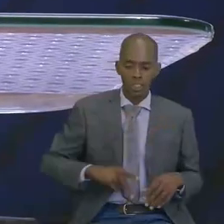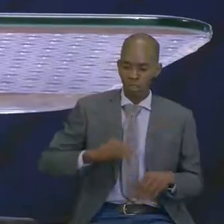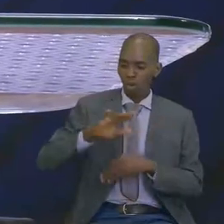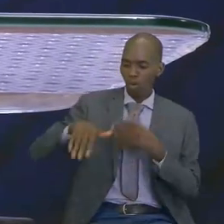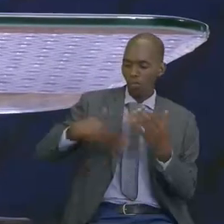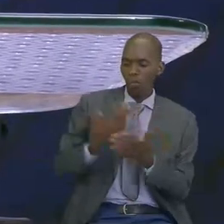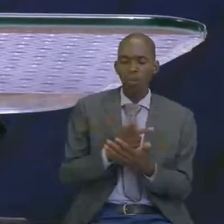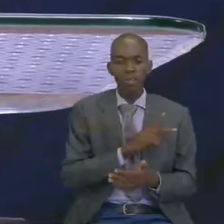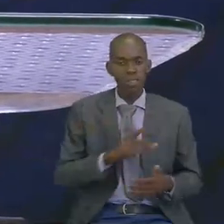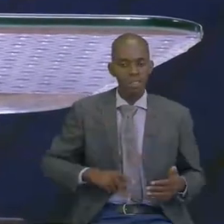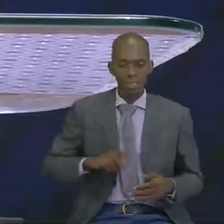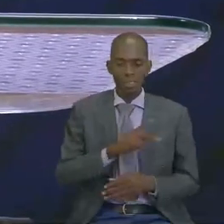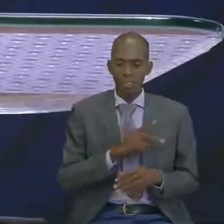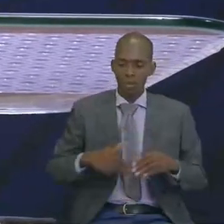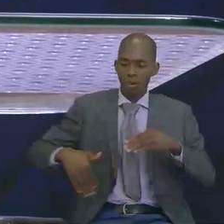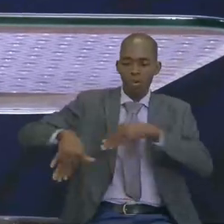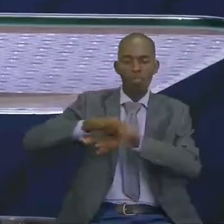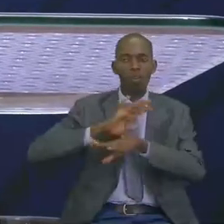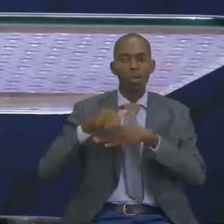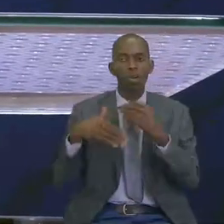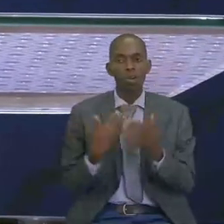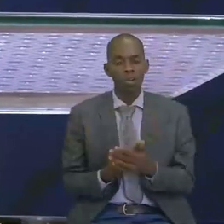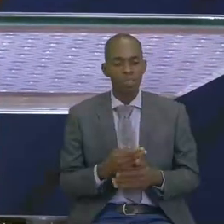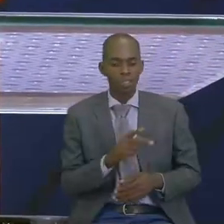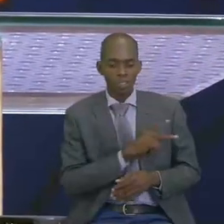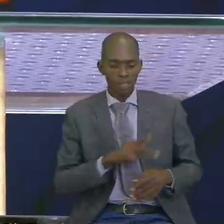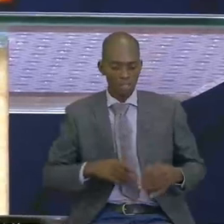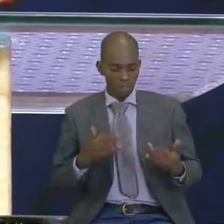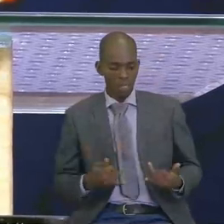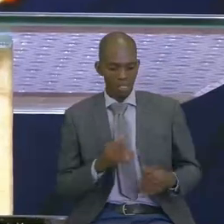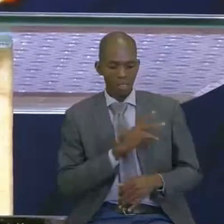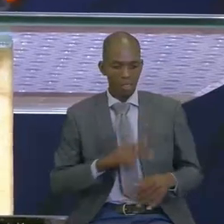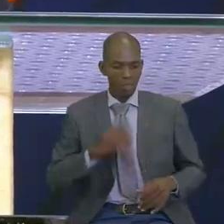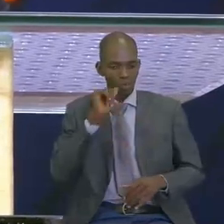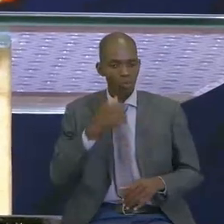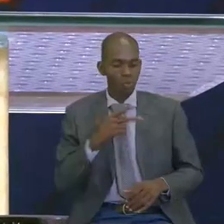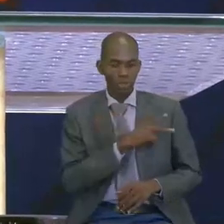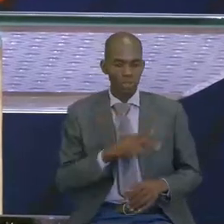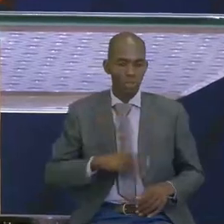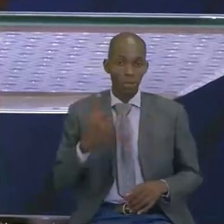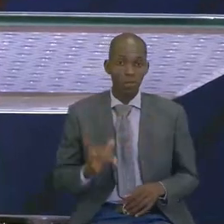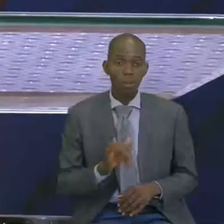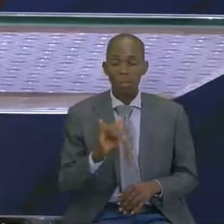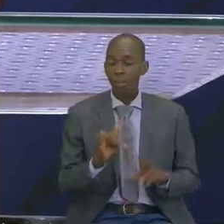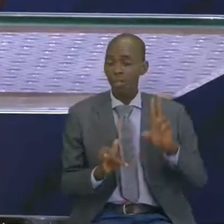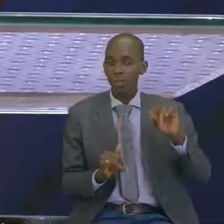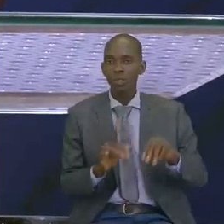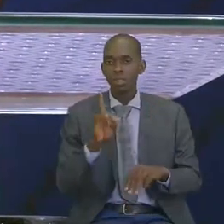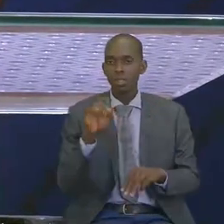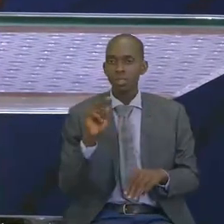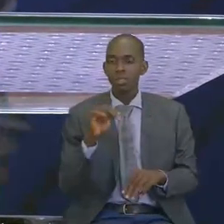qu'il est le roi général, le roi maintenant, le roi demain, le roi pour toujours. Mais Daniel a dit,